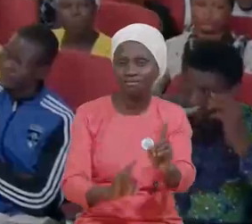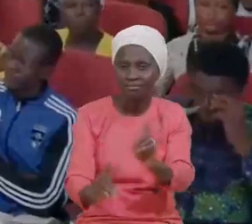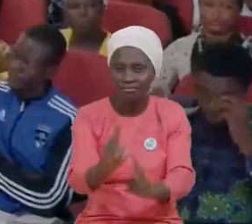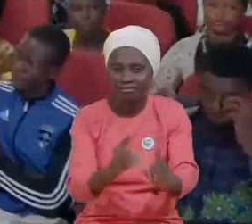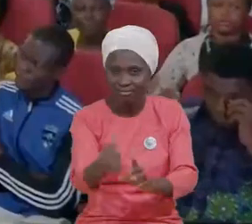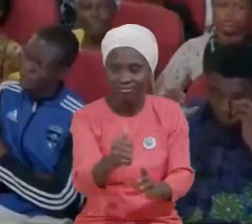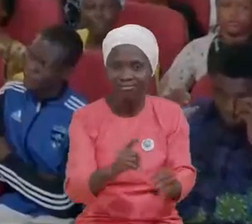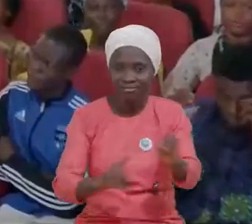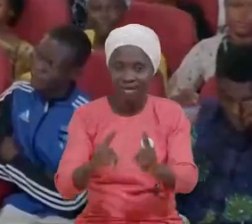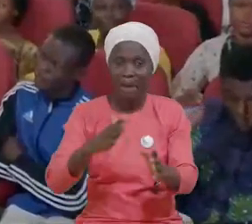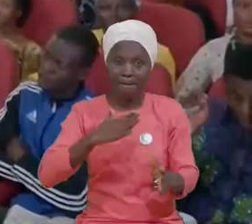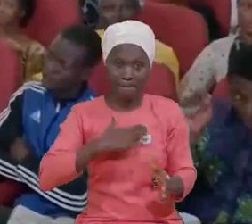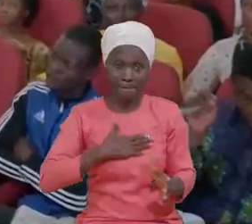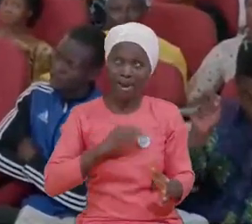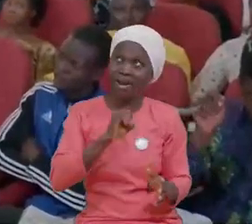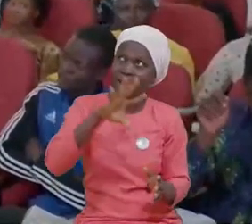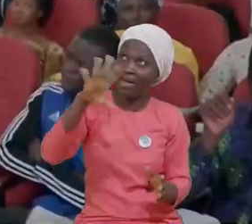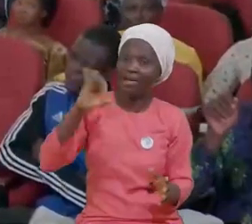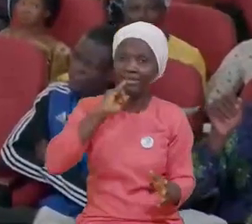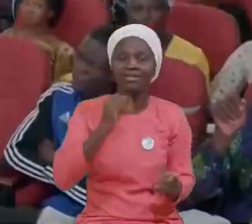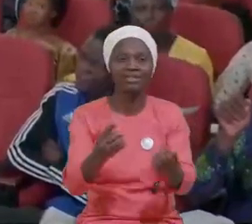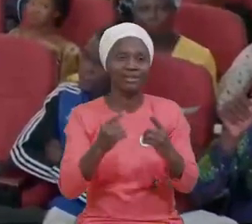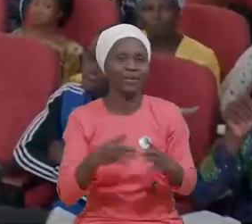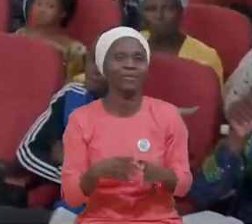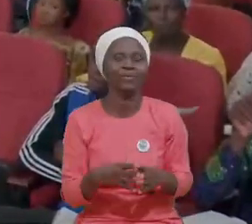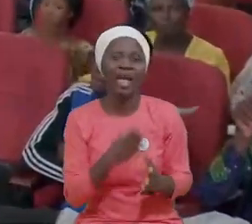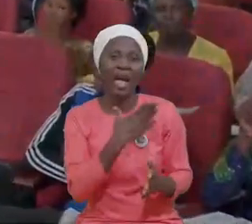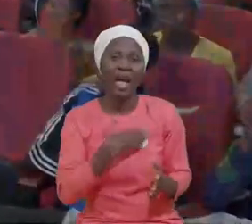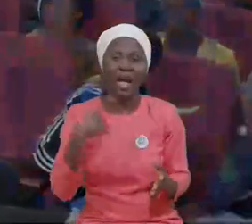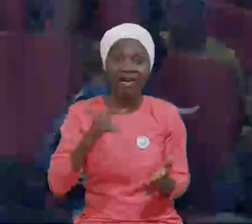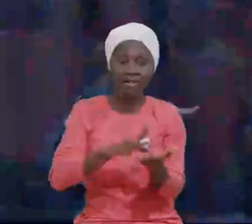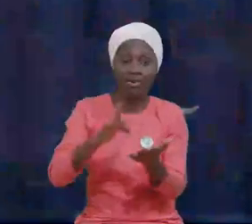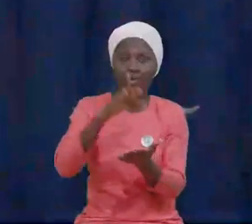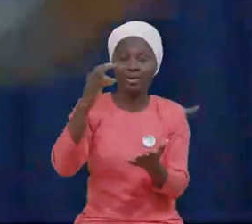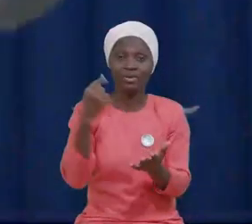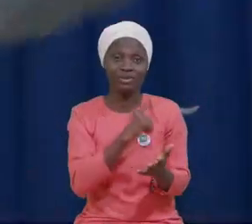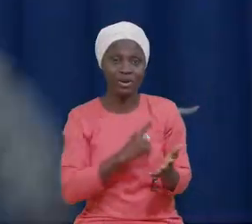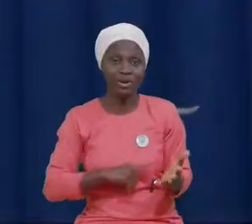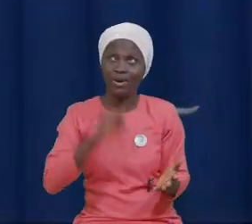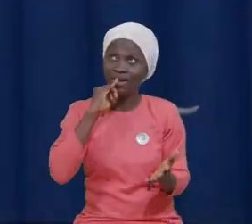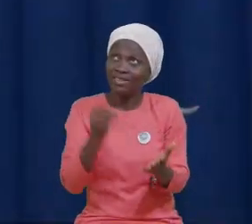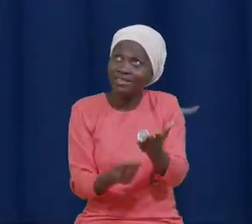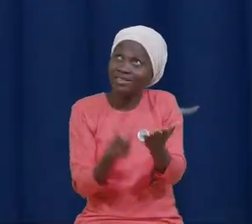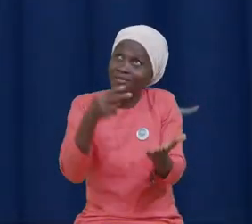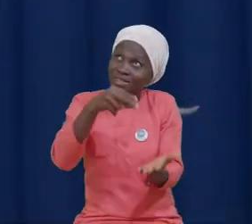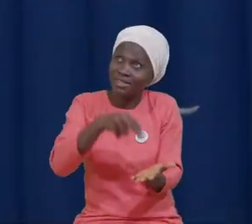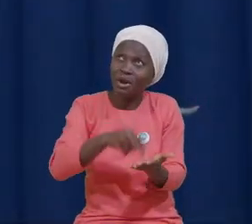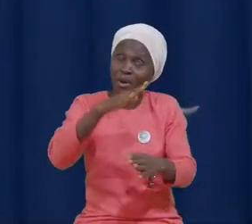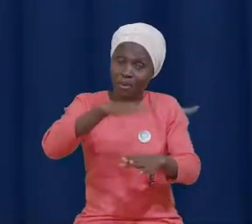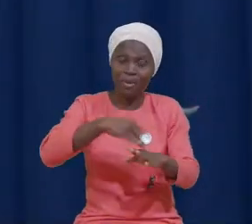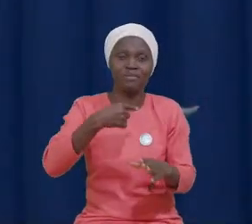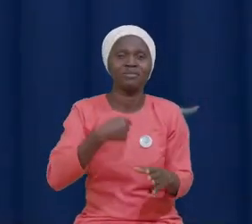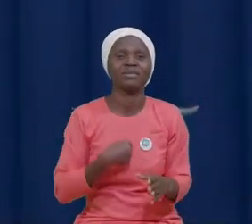Ma lumière arrive. Et la gloire de l'Éternel se lève